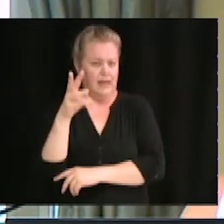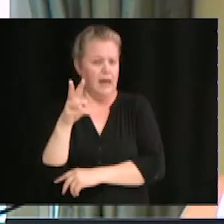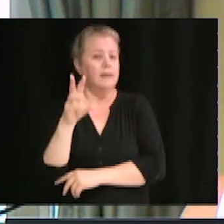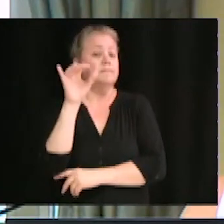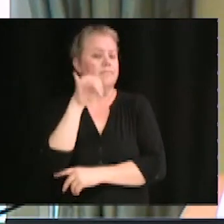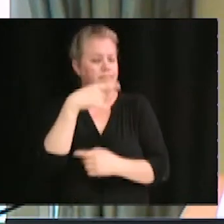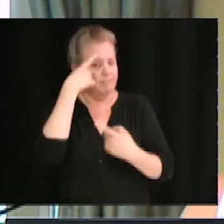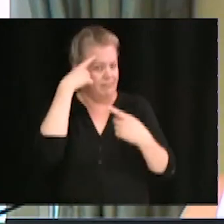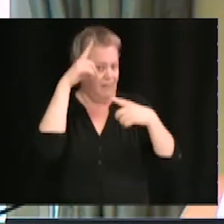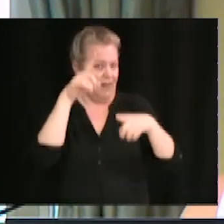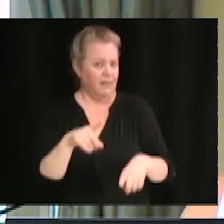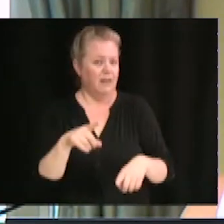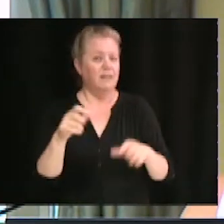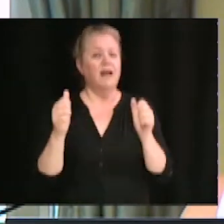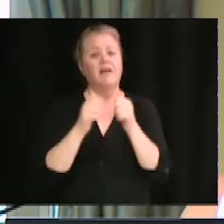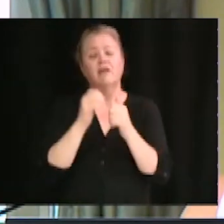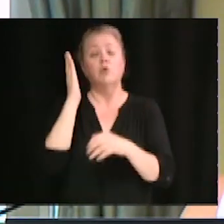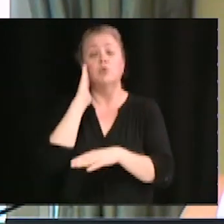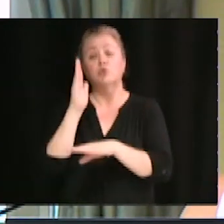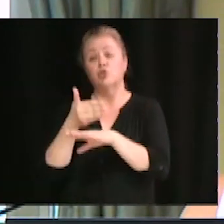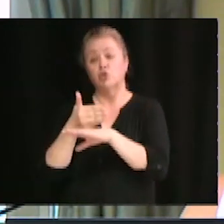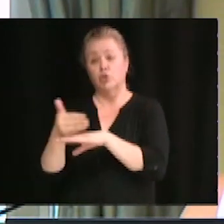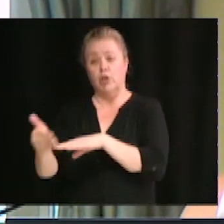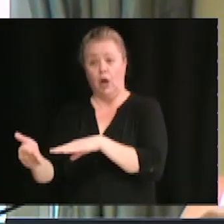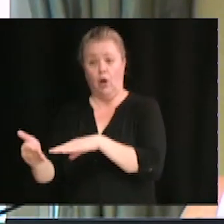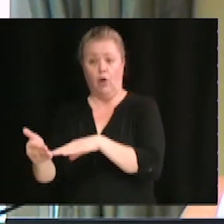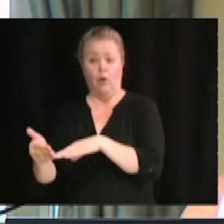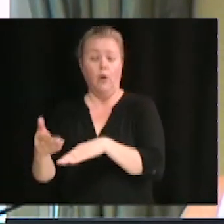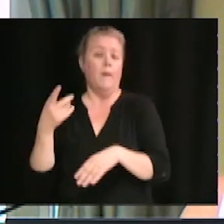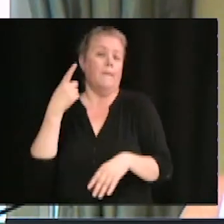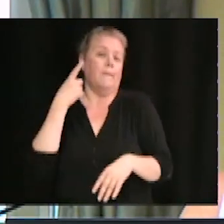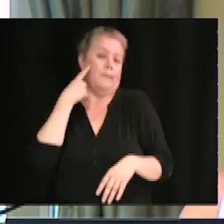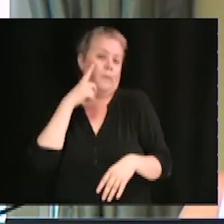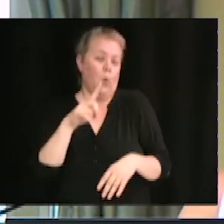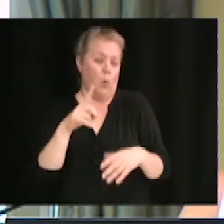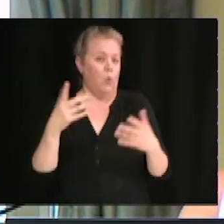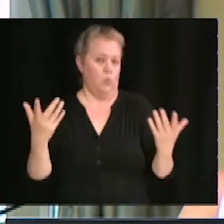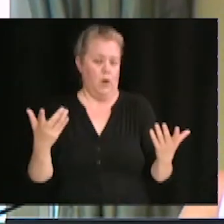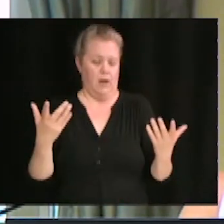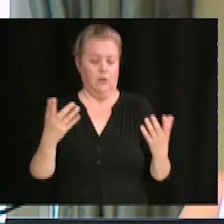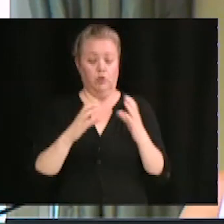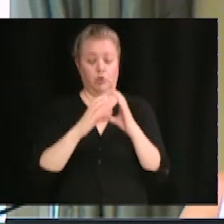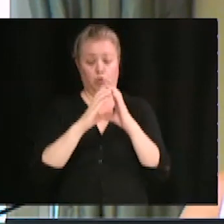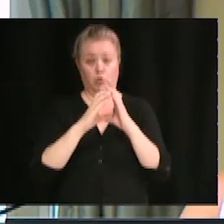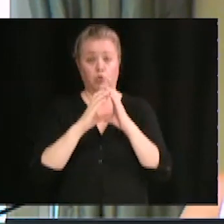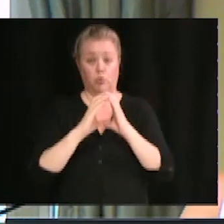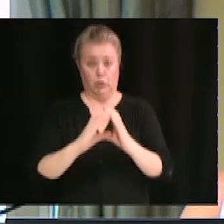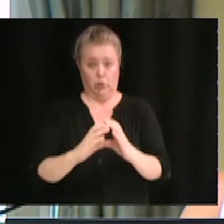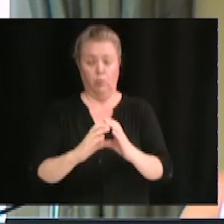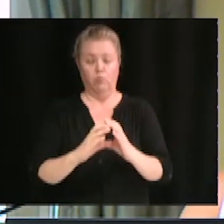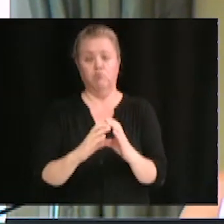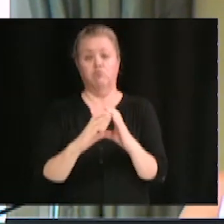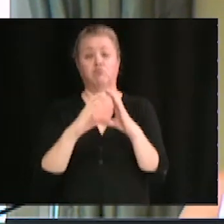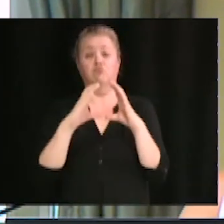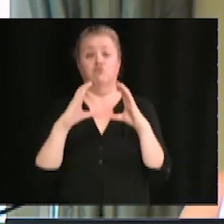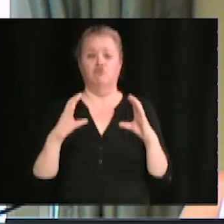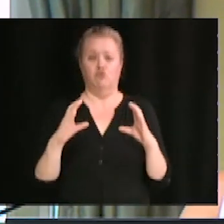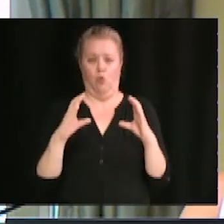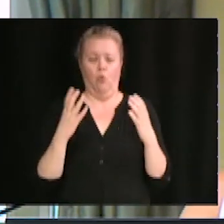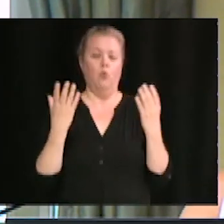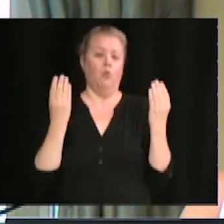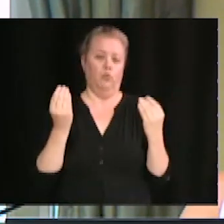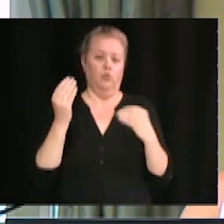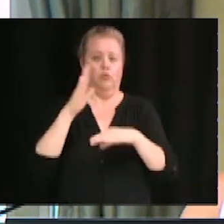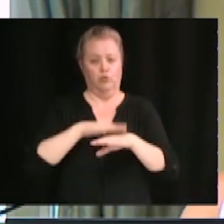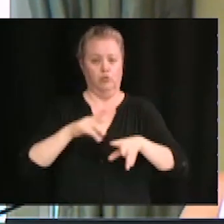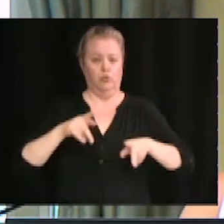des travaux d'installation de conduite d'aqueduc et d'égouts. On parle ici de surdimensionnement de tuyaux, travaux qui seront effectués sous la route 116.